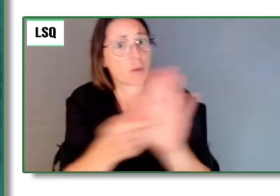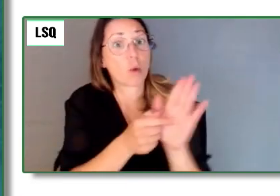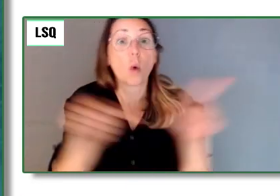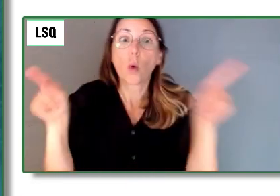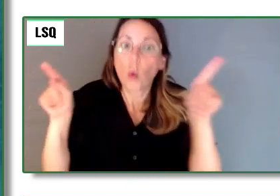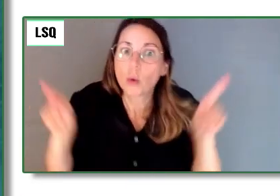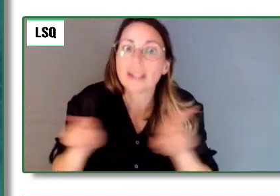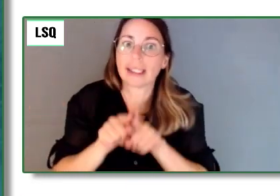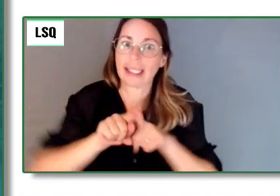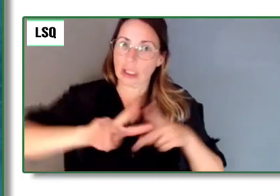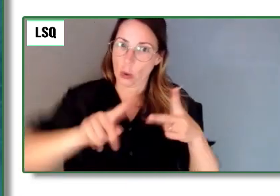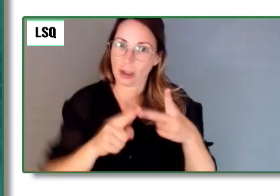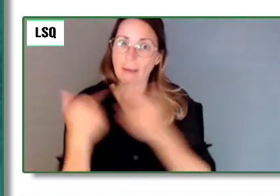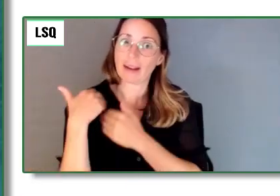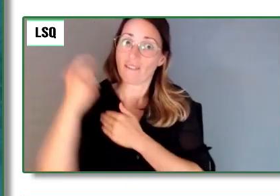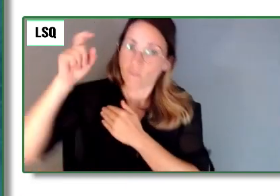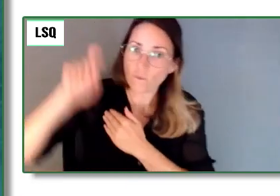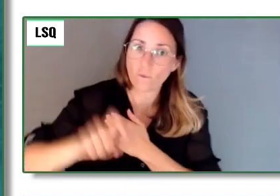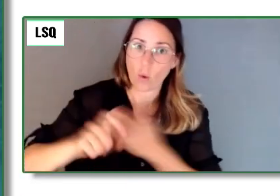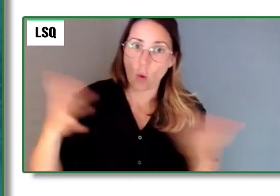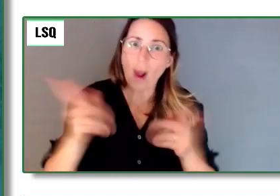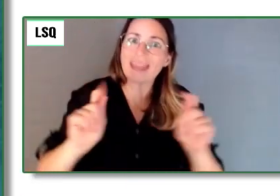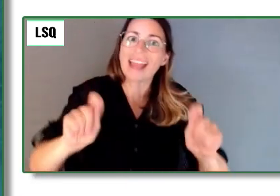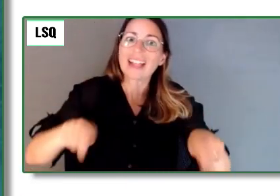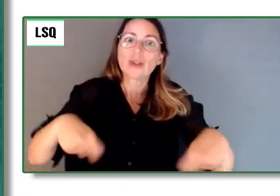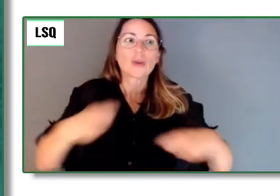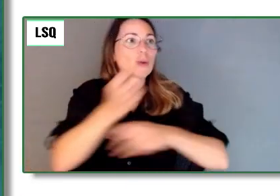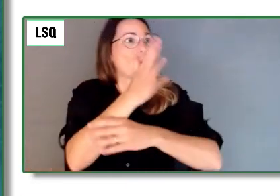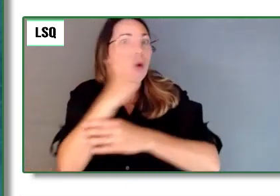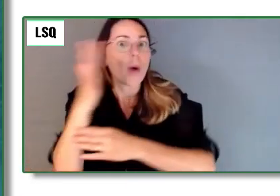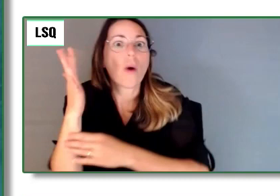Diapo suivante. La 5.